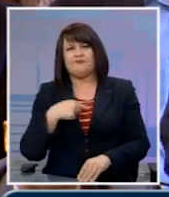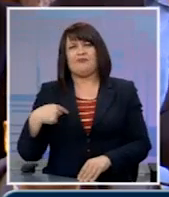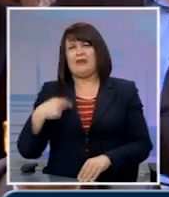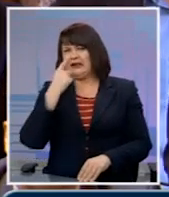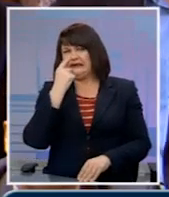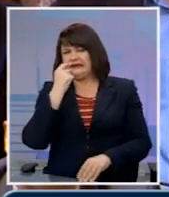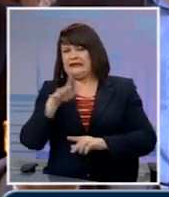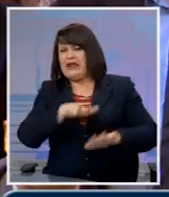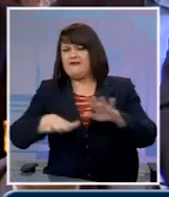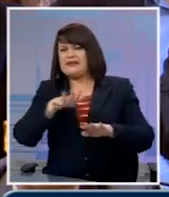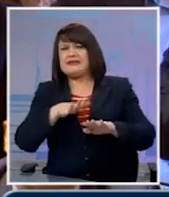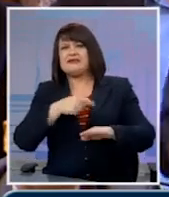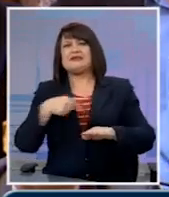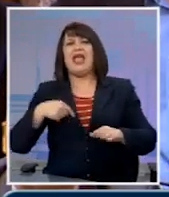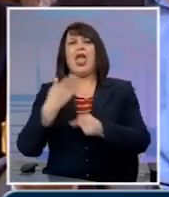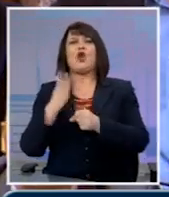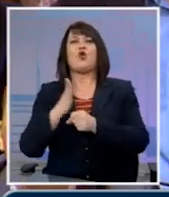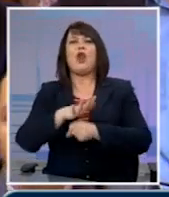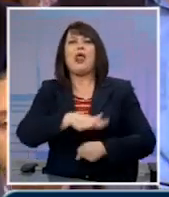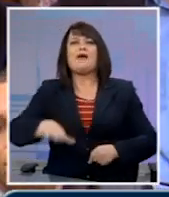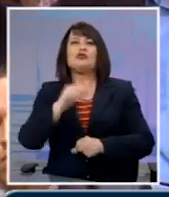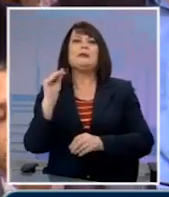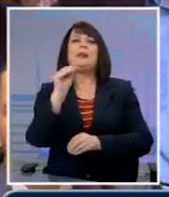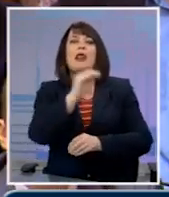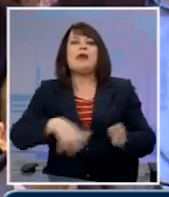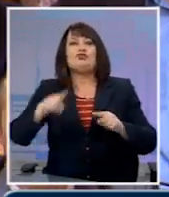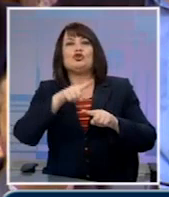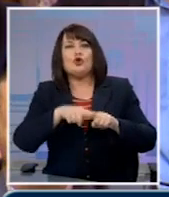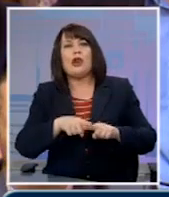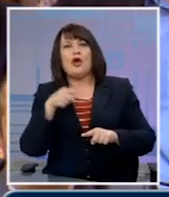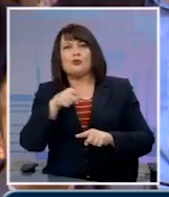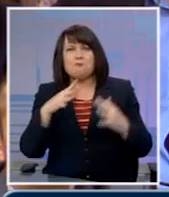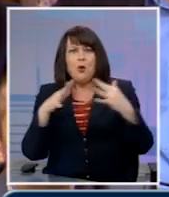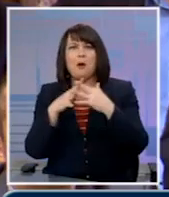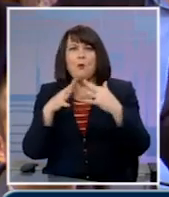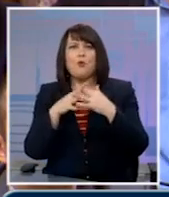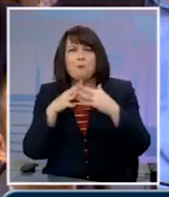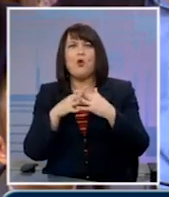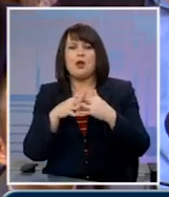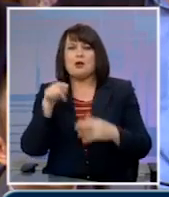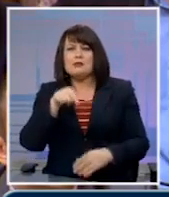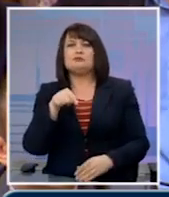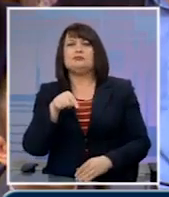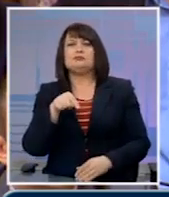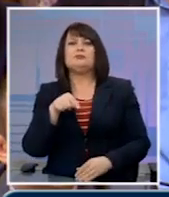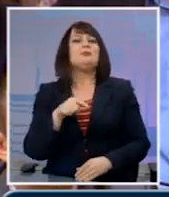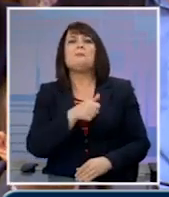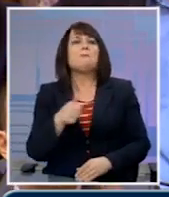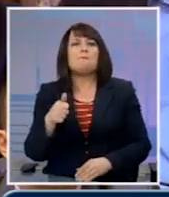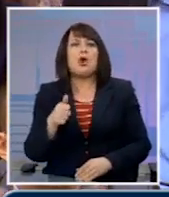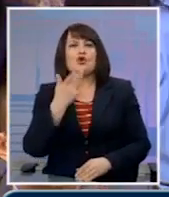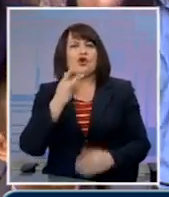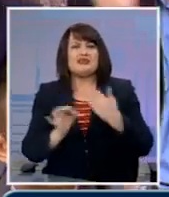τους εργολάβους τους εκμεταλλευτές του ελληνικού λαού που πολεμά με συνέπεια και ι αυτό την πολεμούν μόνο η